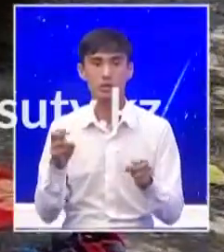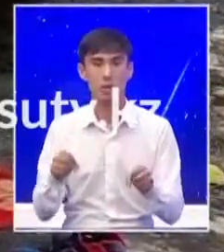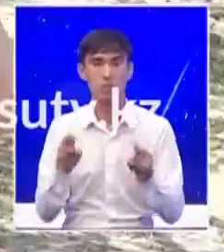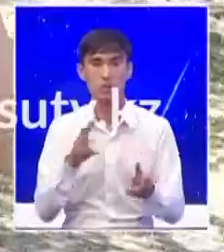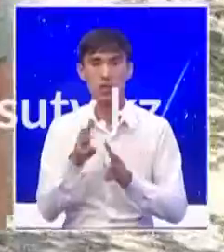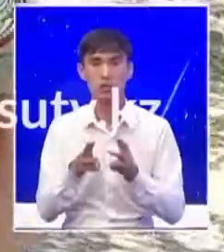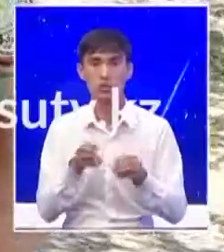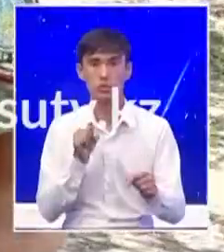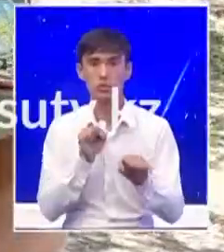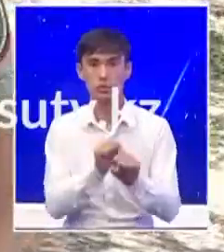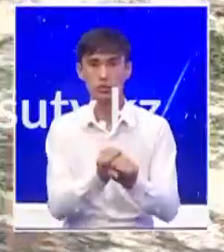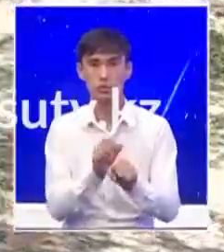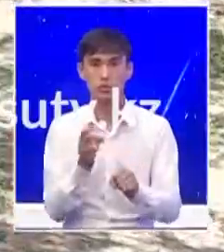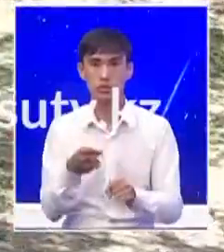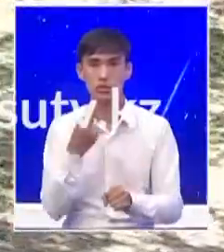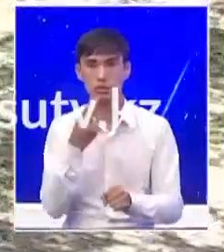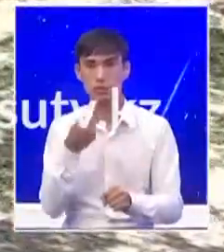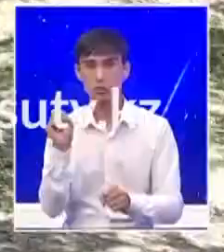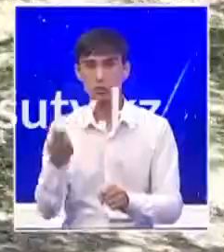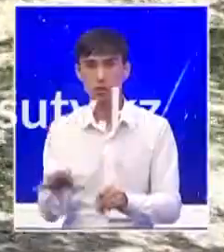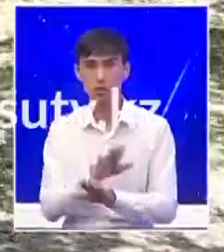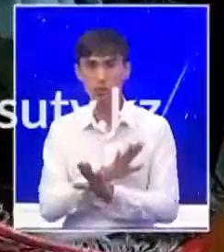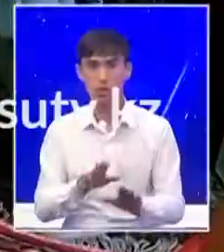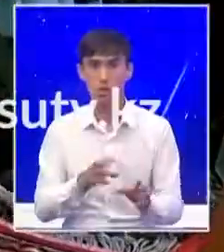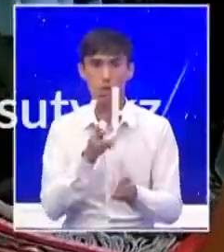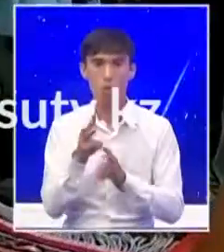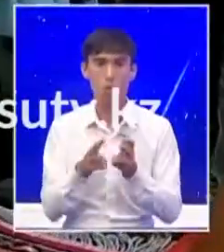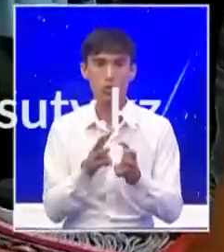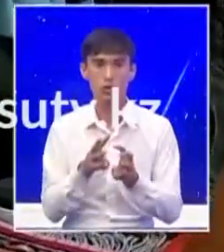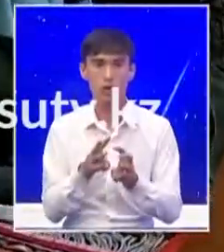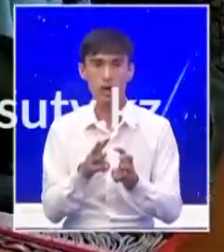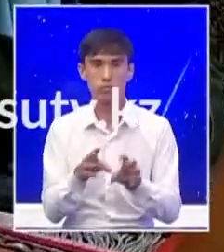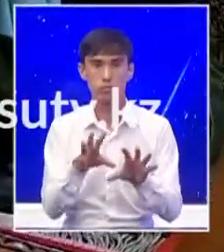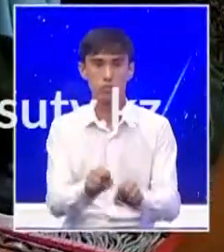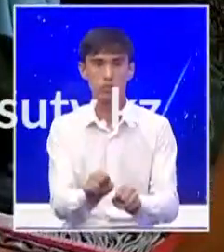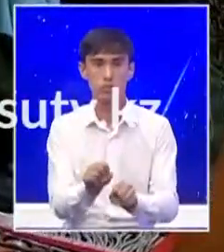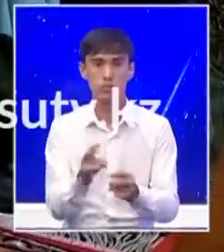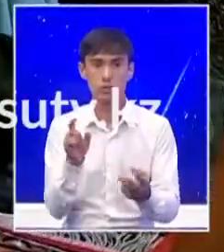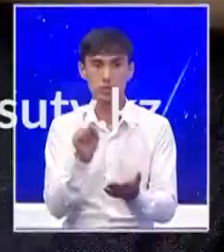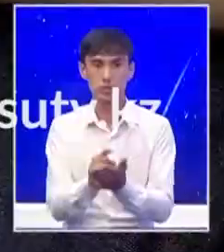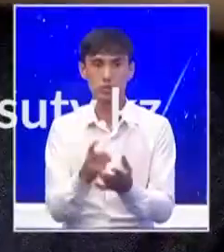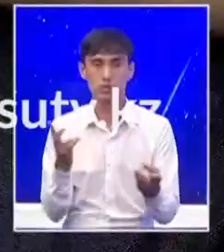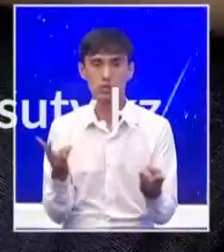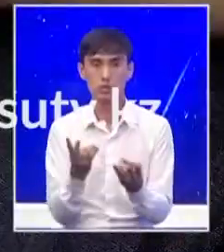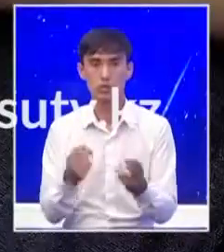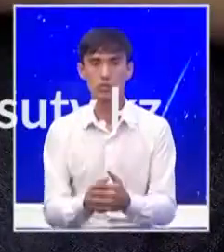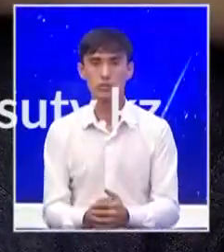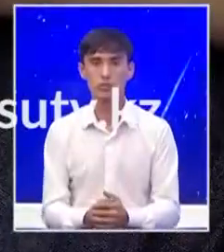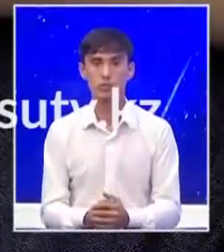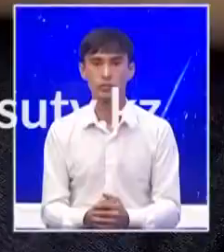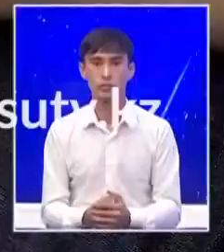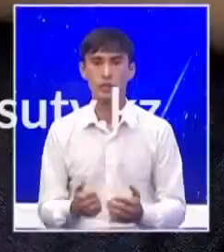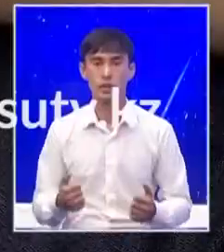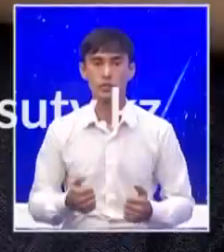шақырды. Темекі тұқылын тастамауға, және жаңа от жағып, шоқтарын өшіріп кетуге біз